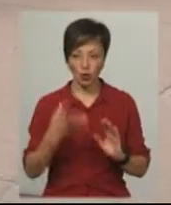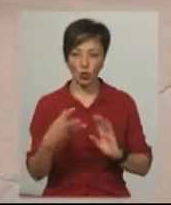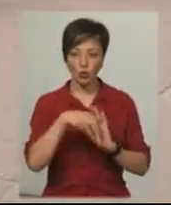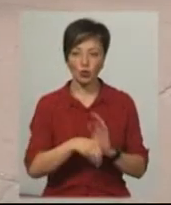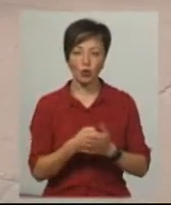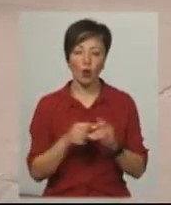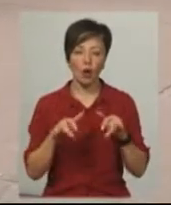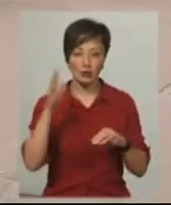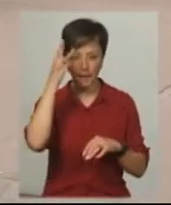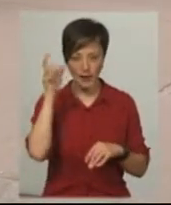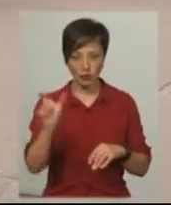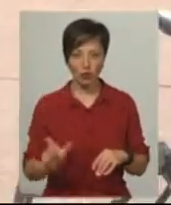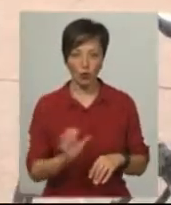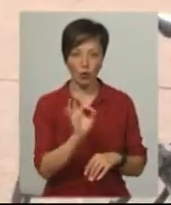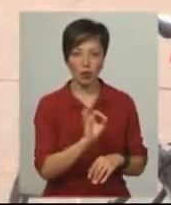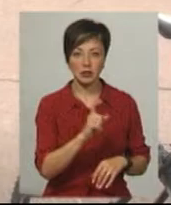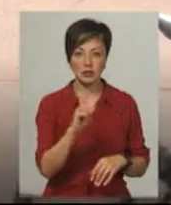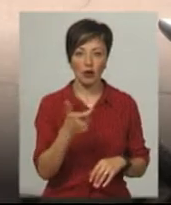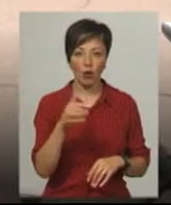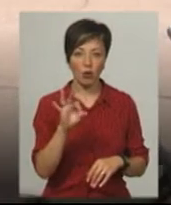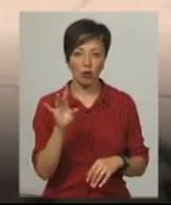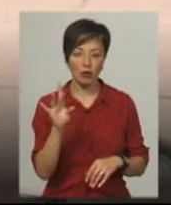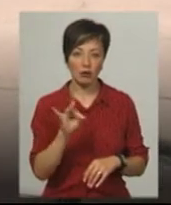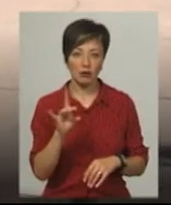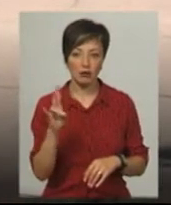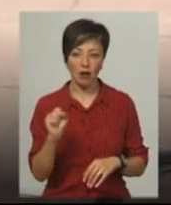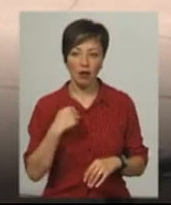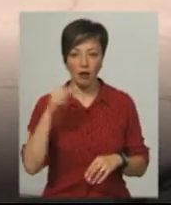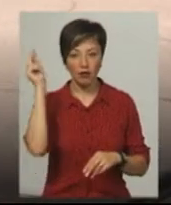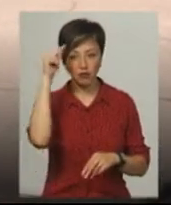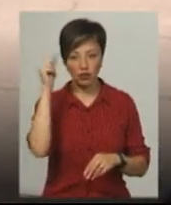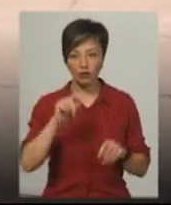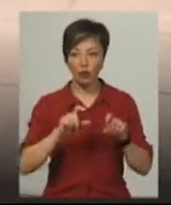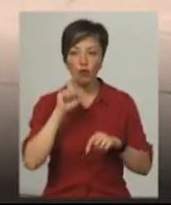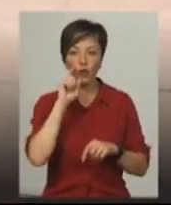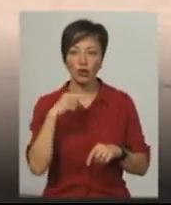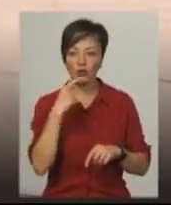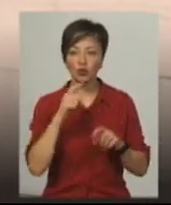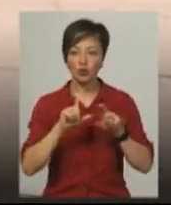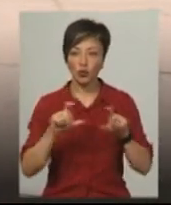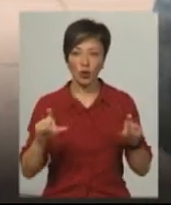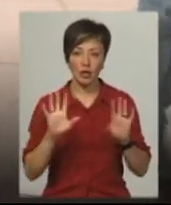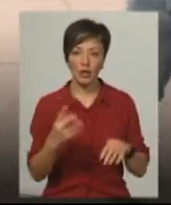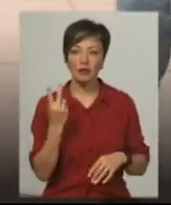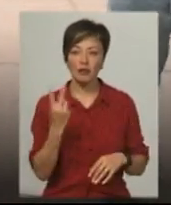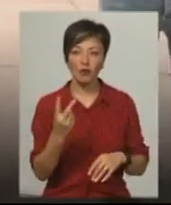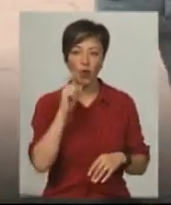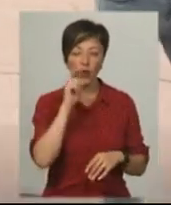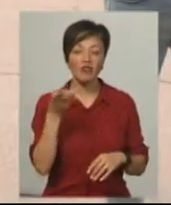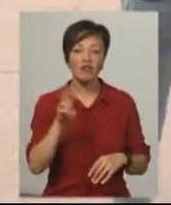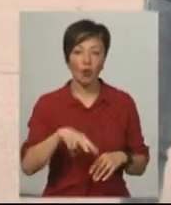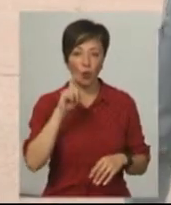долучитися до акції хмельничанка Ольга Загурна. Я вчилася в українській школі. В ту пору взагалі було тільки дві українські